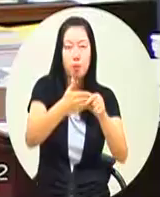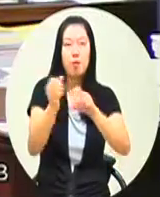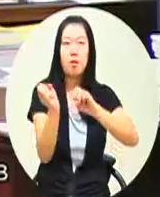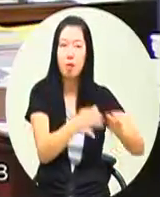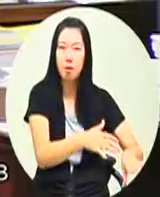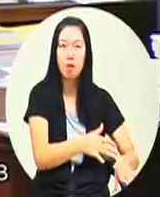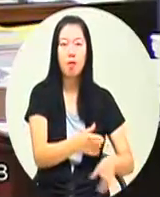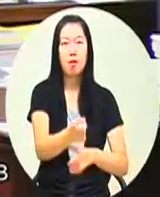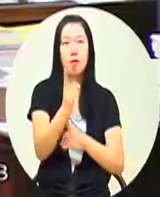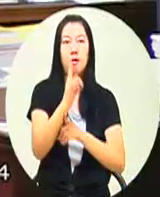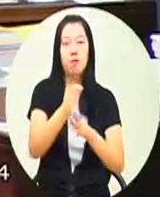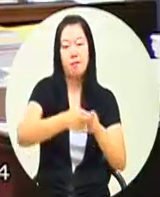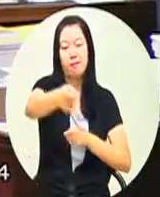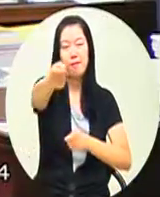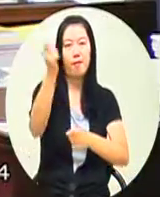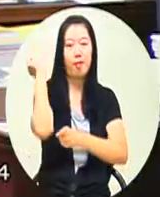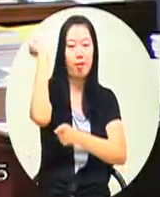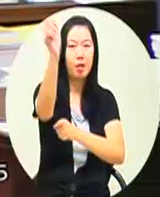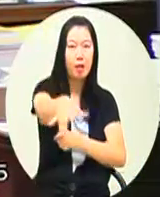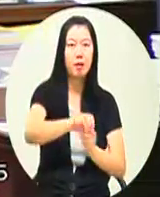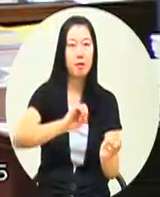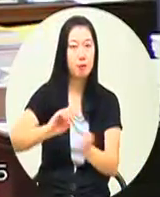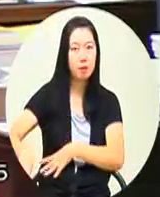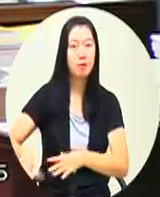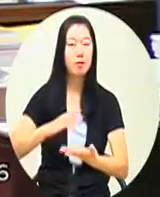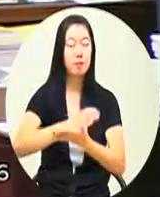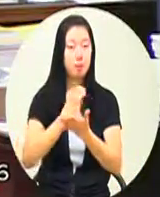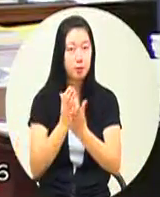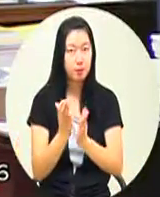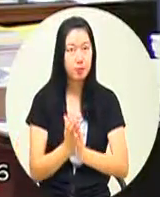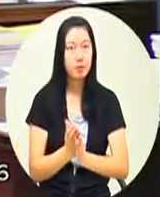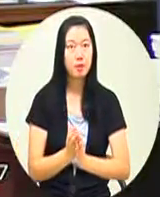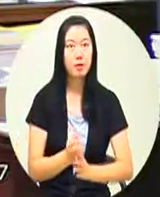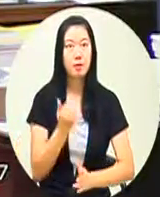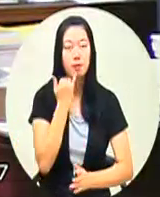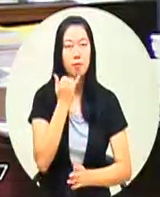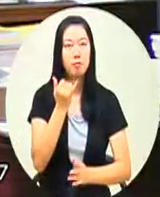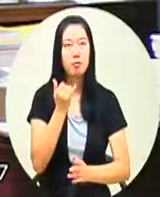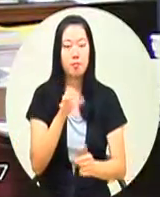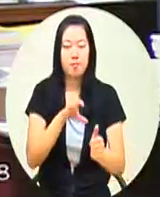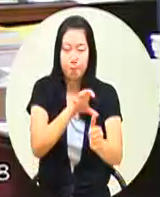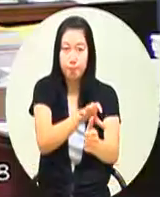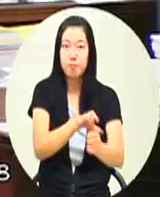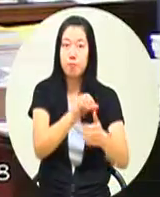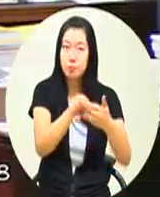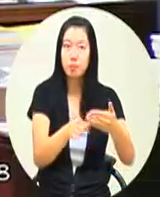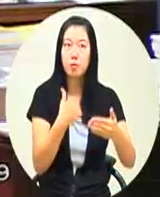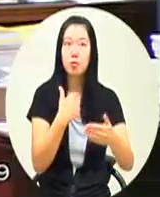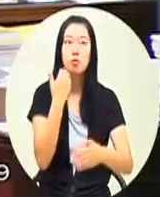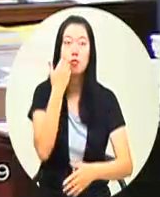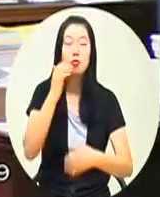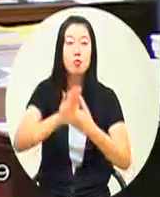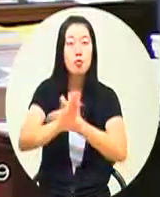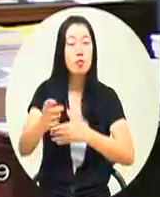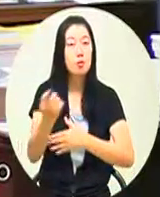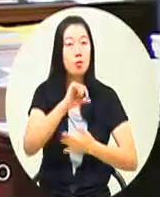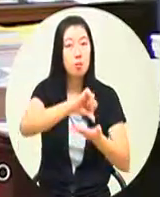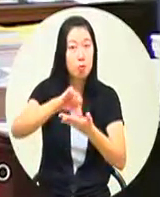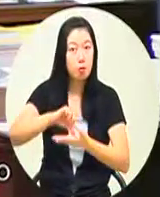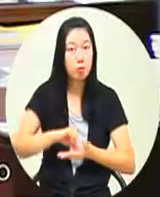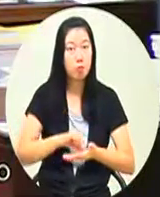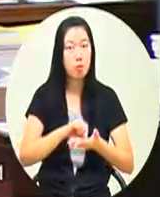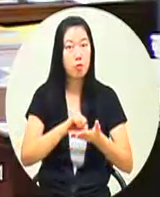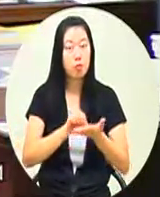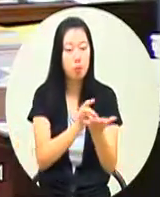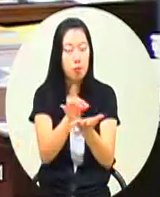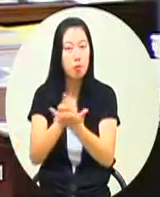钓具乱丢等等。可是我相信与其死硬硬的去规范这件事情，那如果移除外来鱼种是政府也要去推动